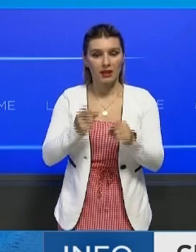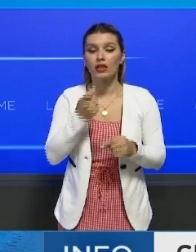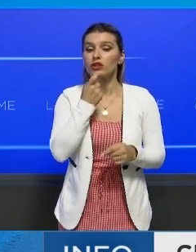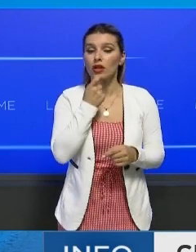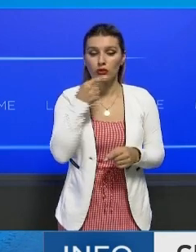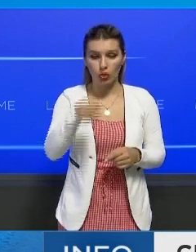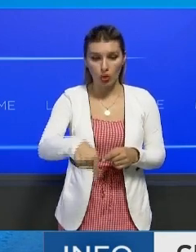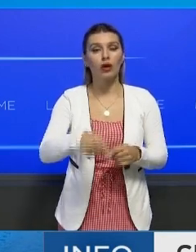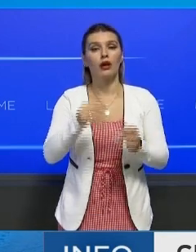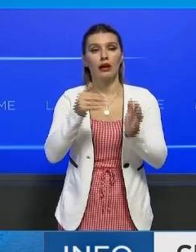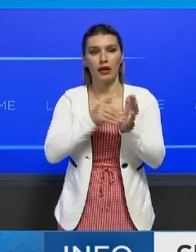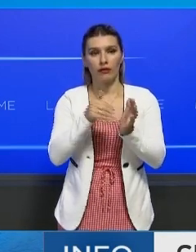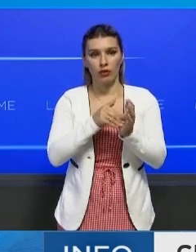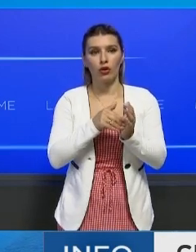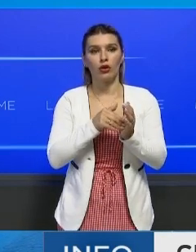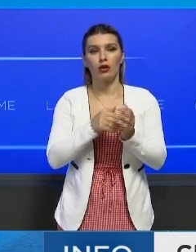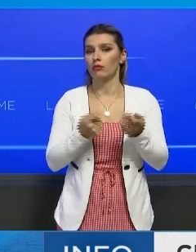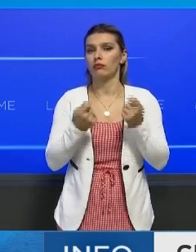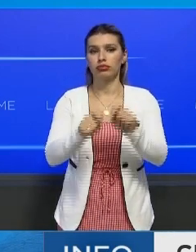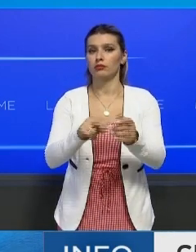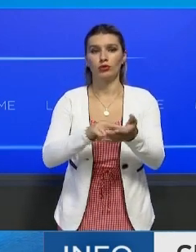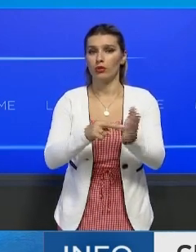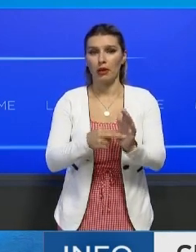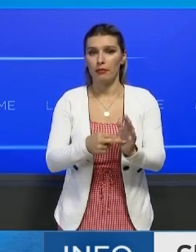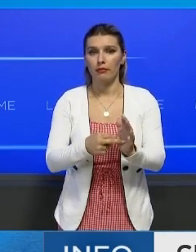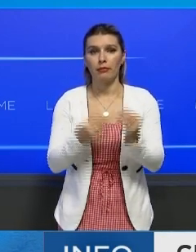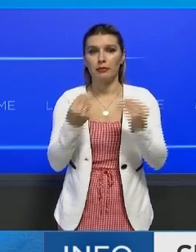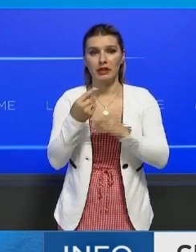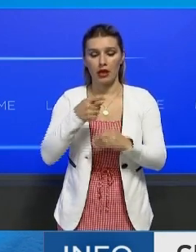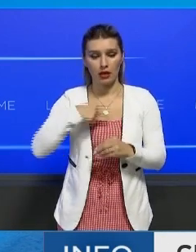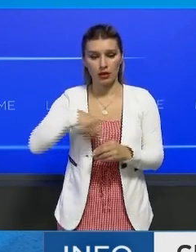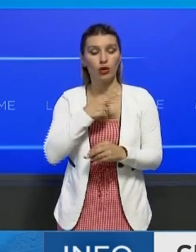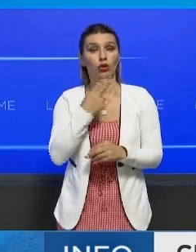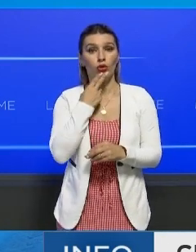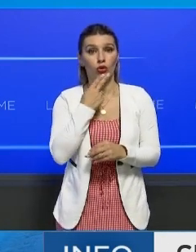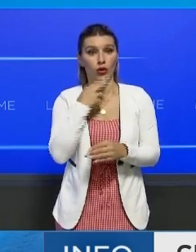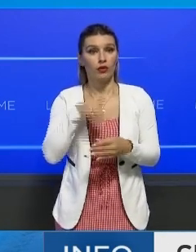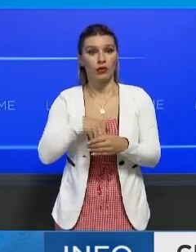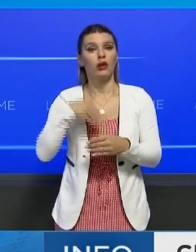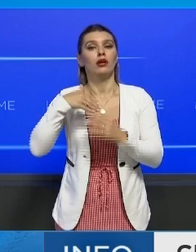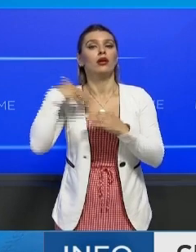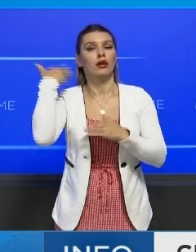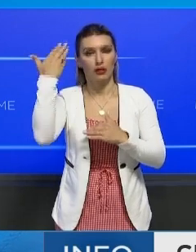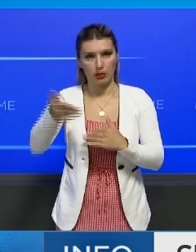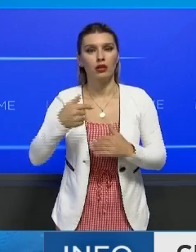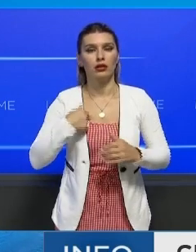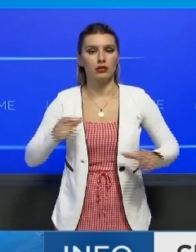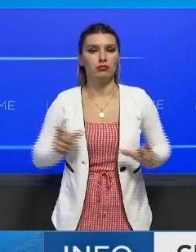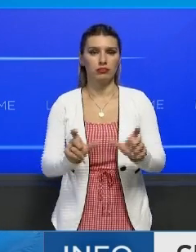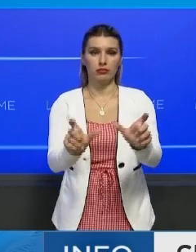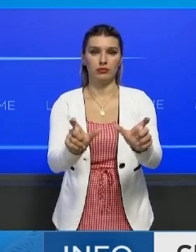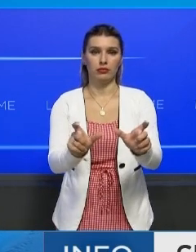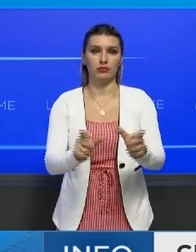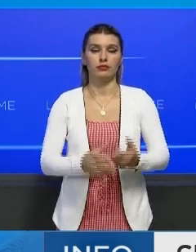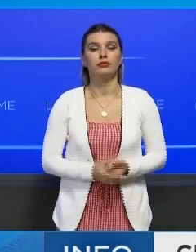shtator shkojmë në blokadë, për shkak se si opozit, pastaj do të kemi na pozicionin tonë